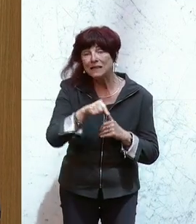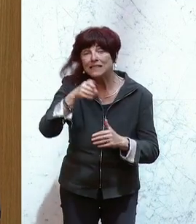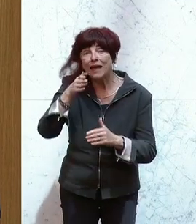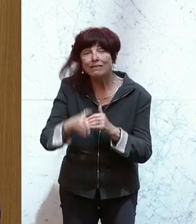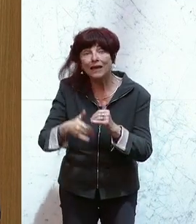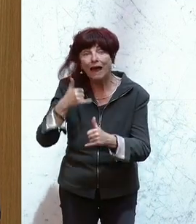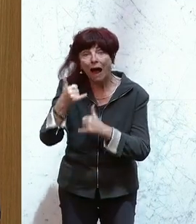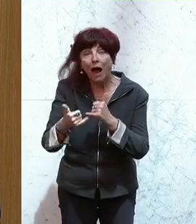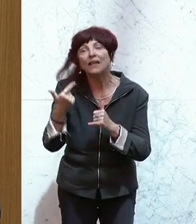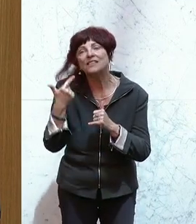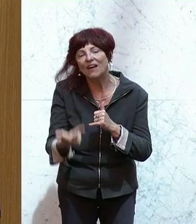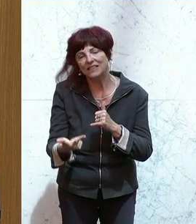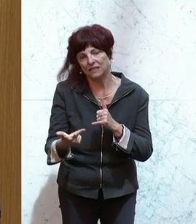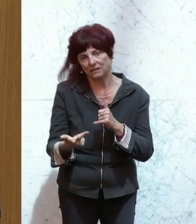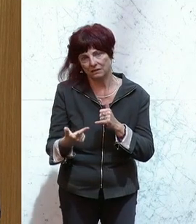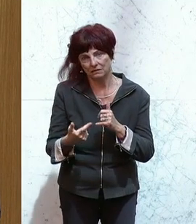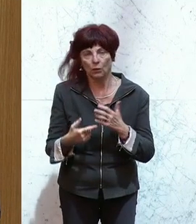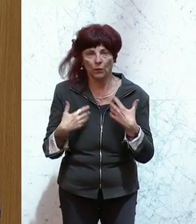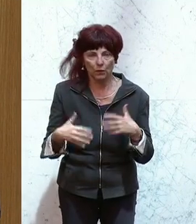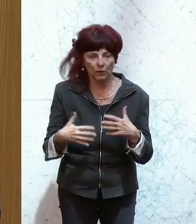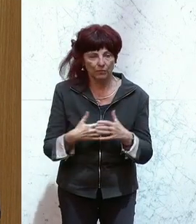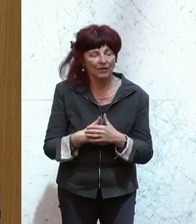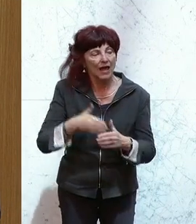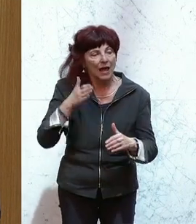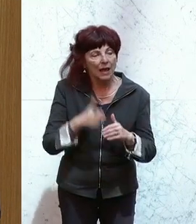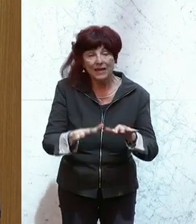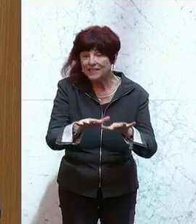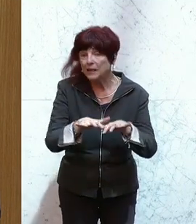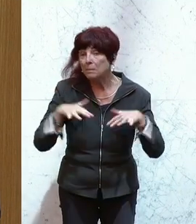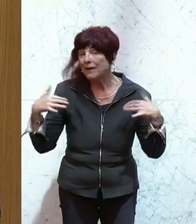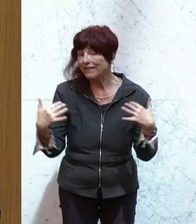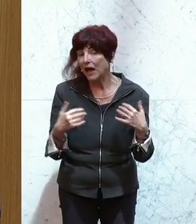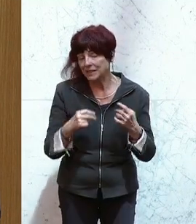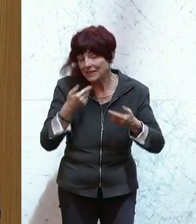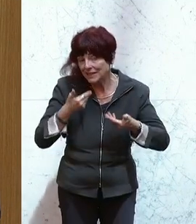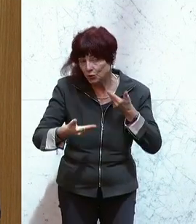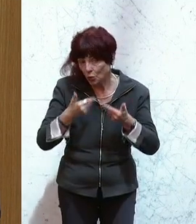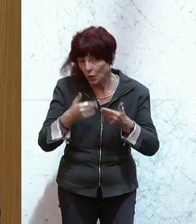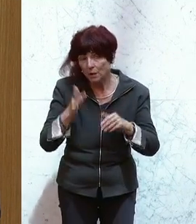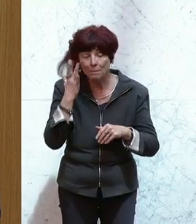zu. Sie erinnern sich an die letzte Plenarsitzung im Mai. Da wurde ein